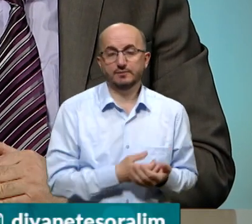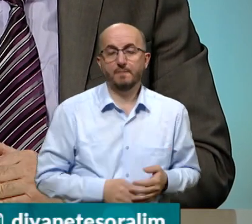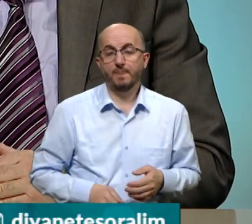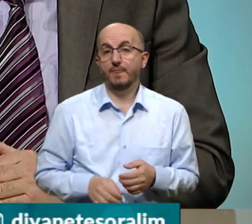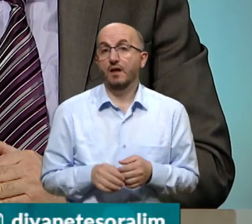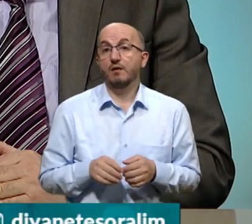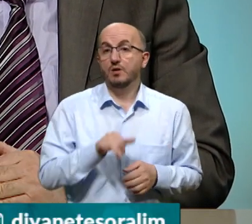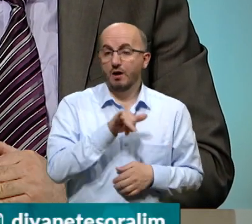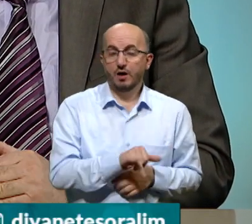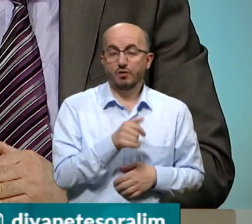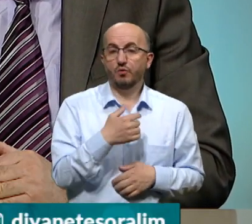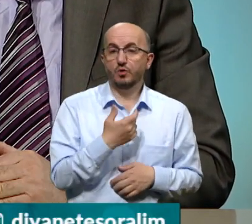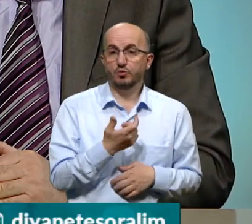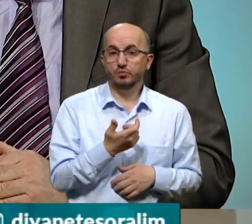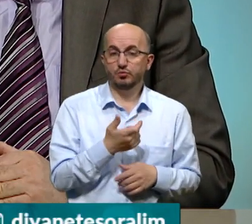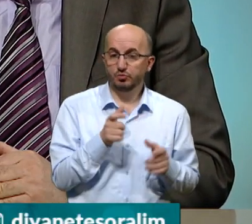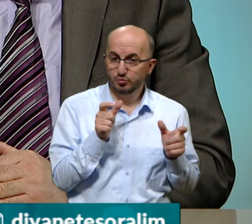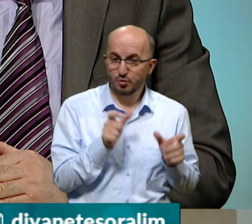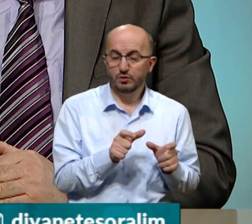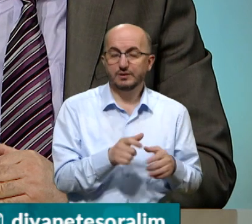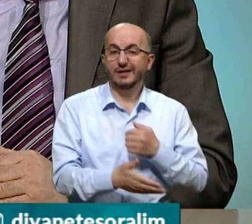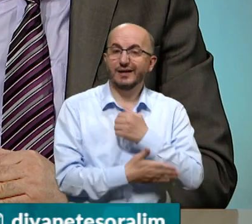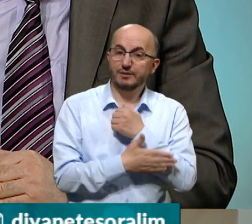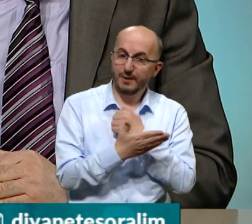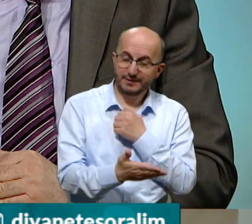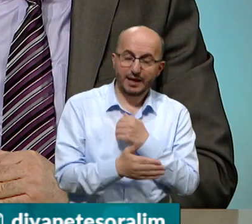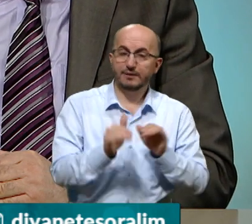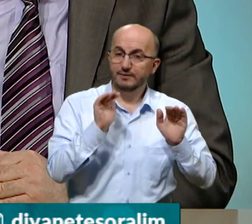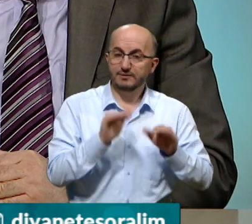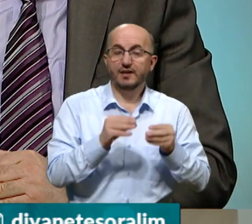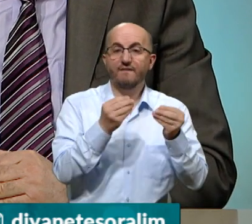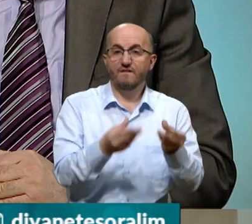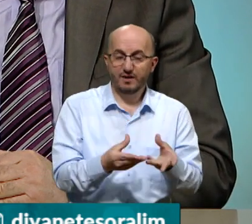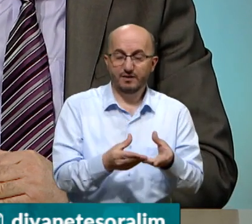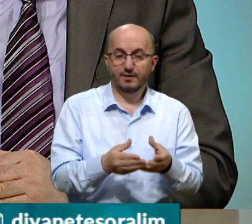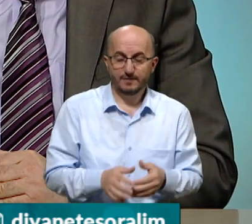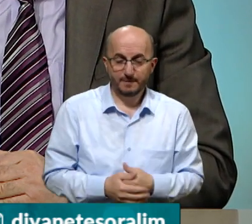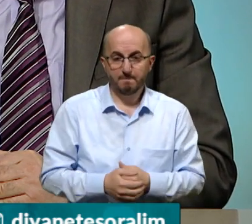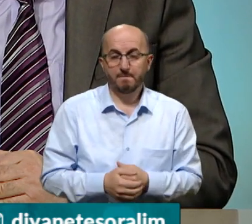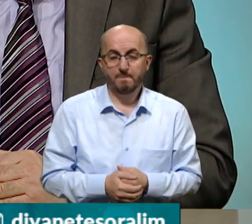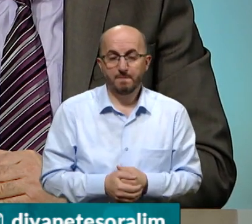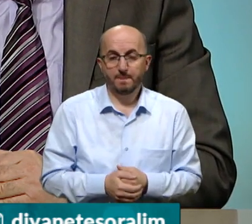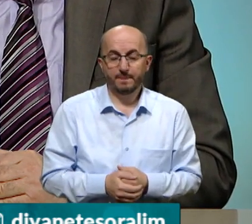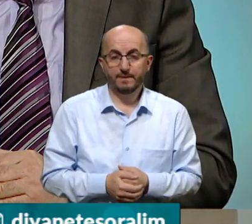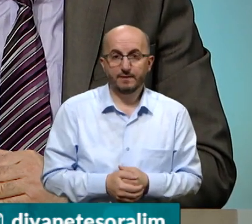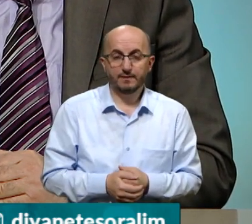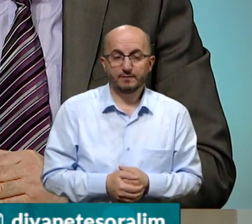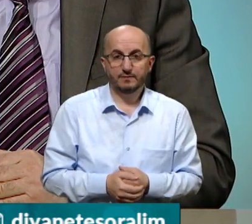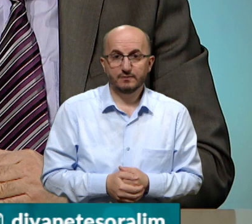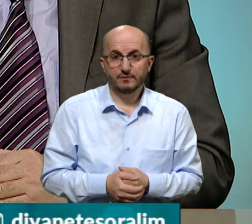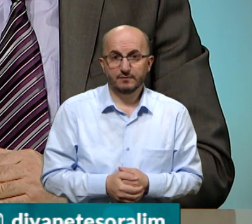kayıt ve bunların hak ve hukukunu koruyan bunlara yardım eden Efendim destekleyen nukaba HDi Evet